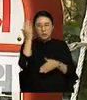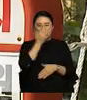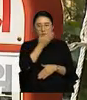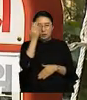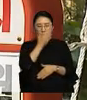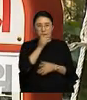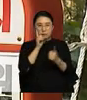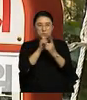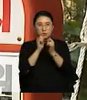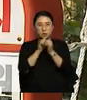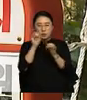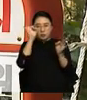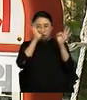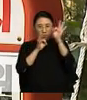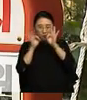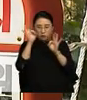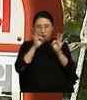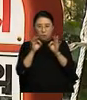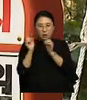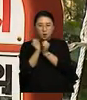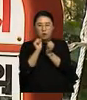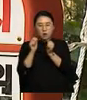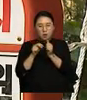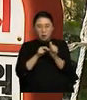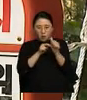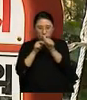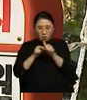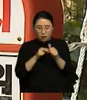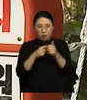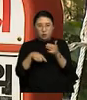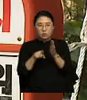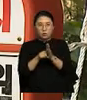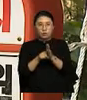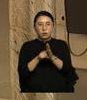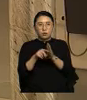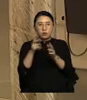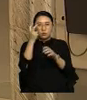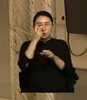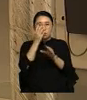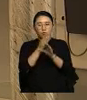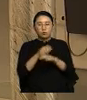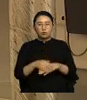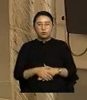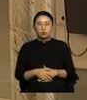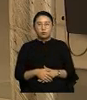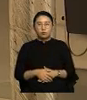접촉자 를 찾는 한편 감염 경우를 확인하기 위해 심층 역학조사를 벌이고 있습니다